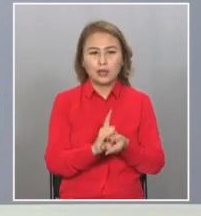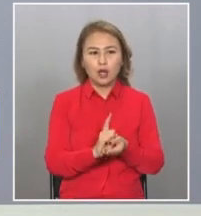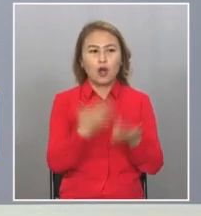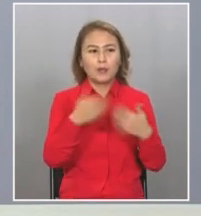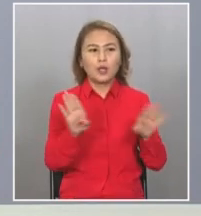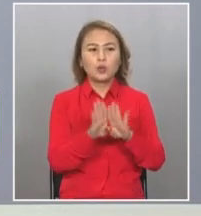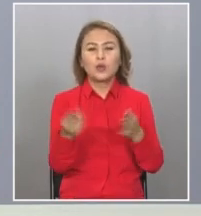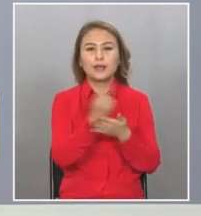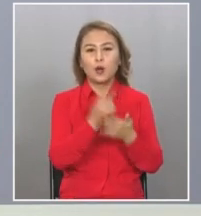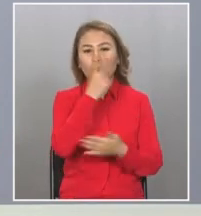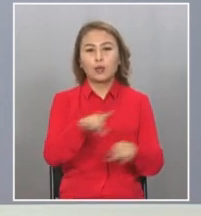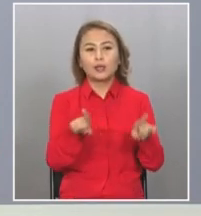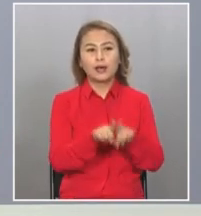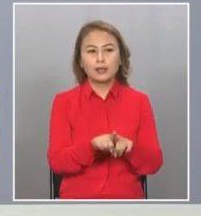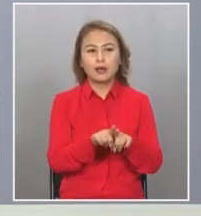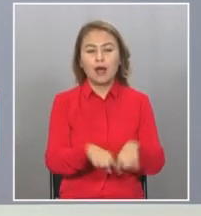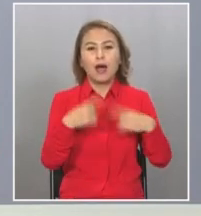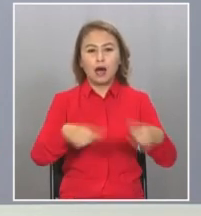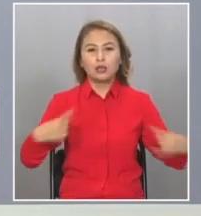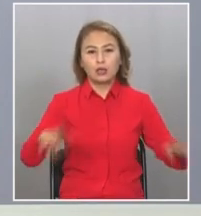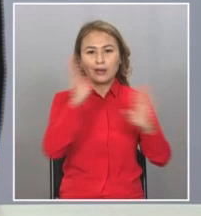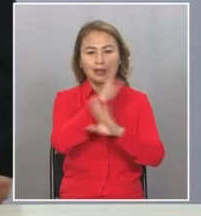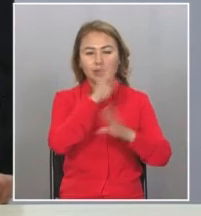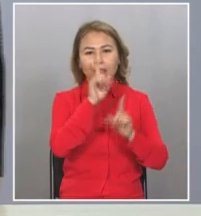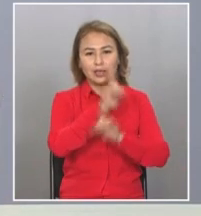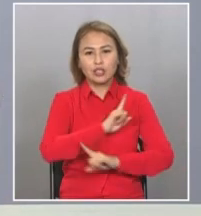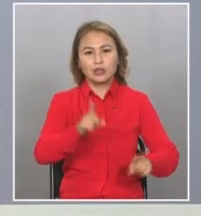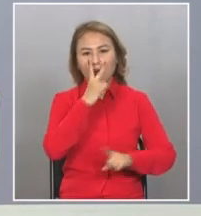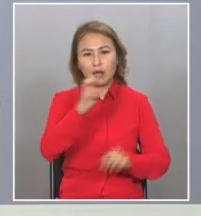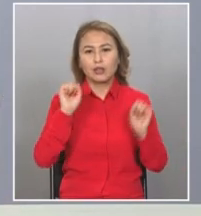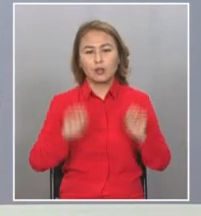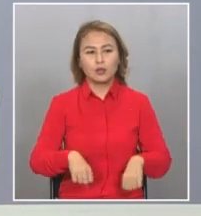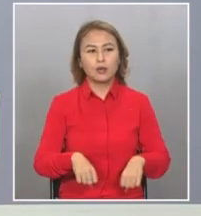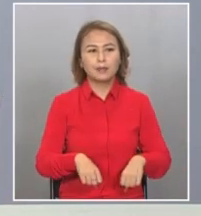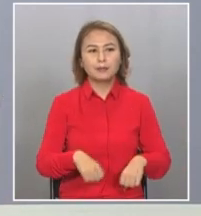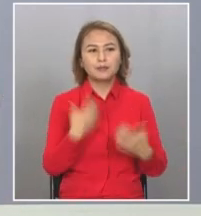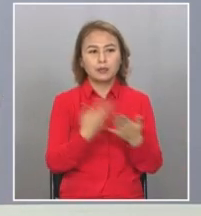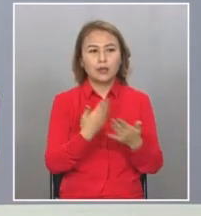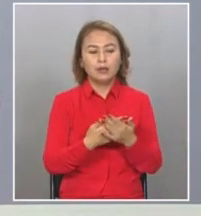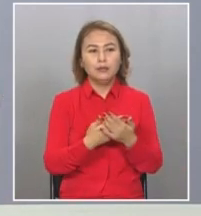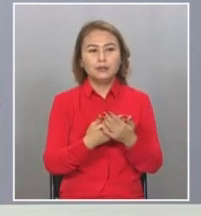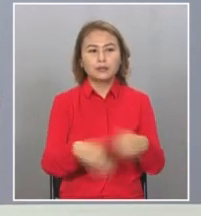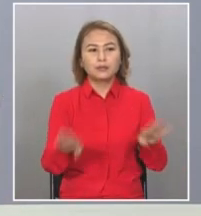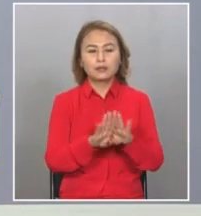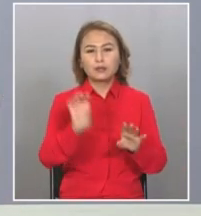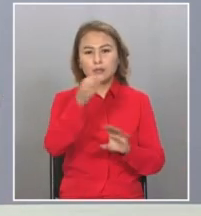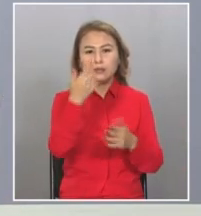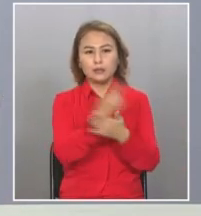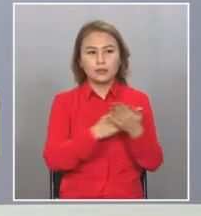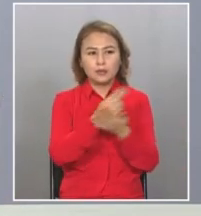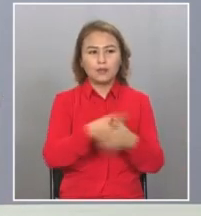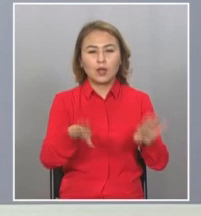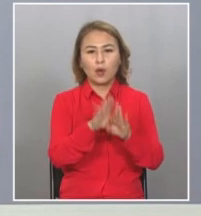Мына суреттен көріп отқандарыңыздай, әртүрлі климаттық ерекшеліктерді бақылаймыз. Мысалға, бірінші суретте